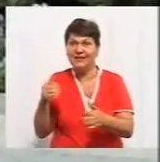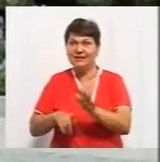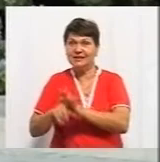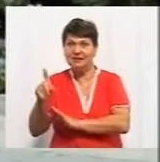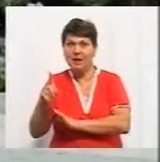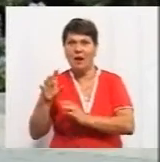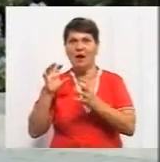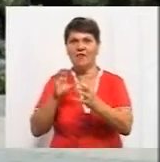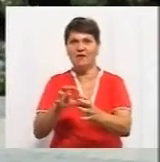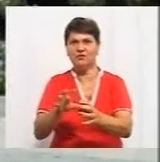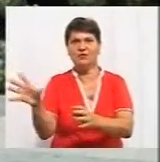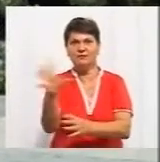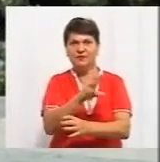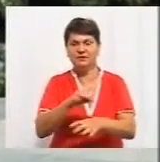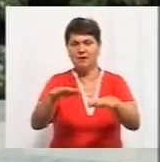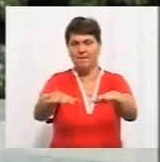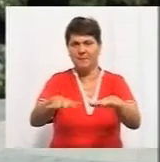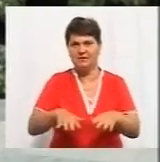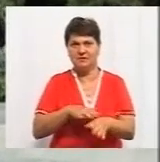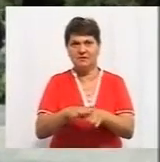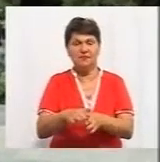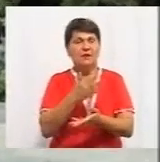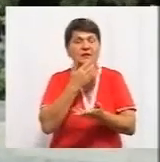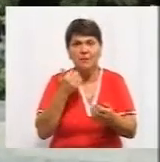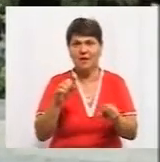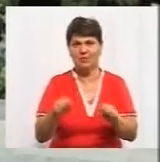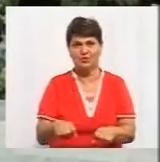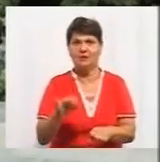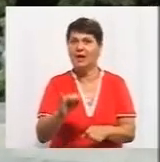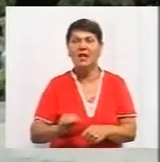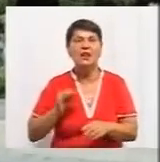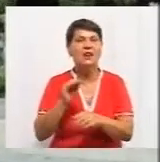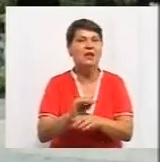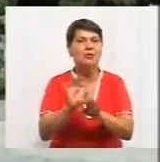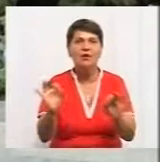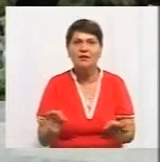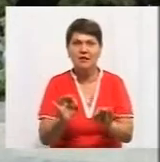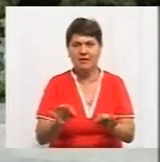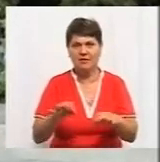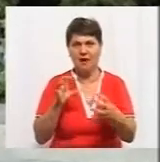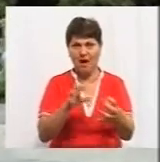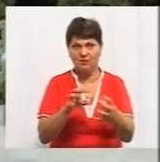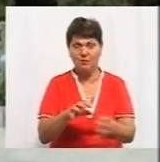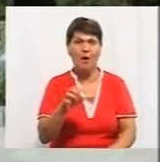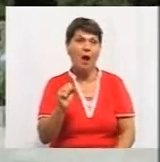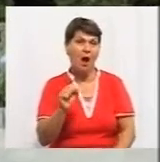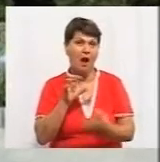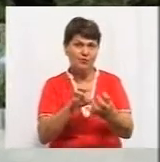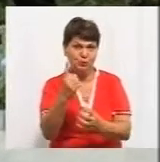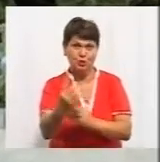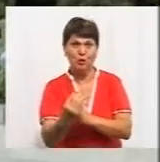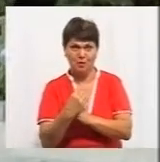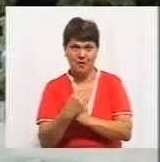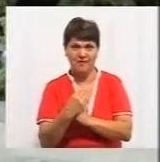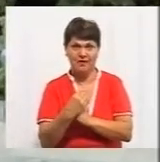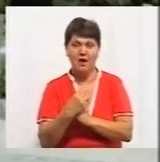місця зайняті. Ну, тобто, немає просто можливості і не додають ніякий транспорт. Хоча автобус у нас додали один в